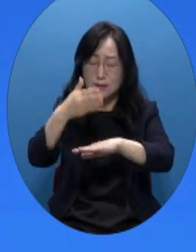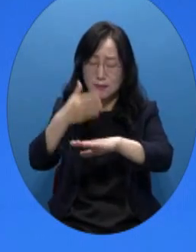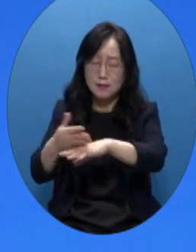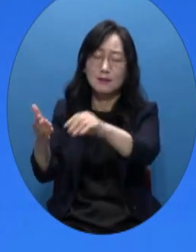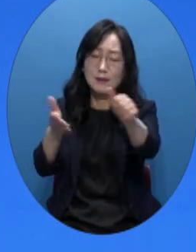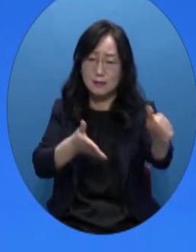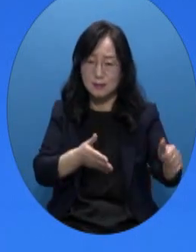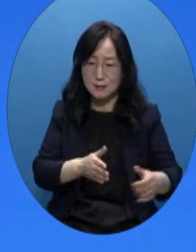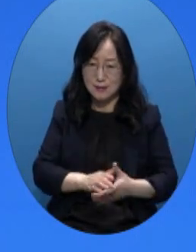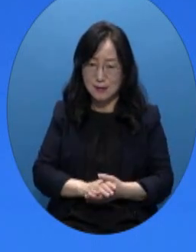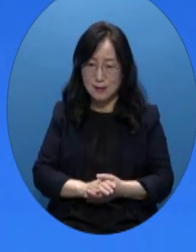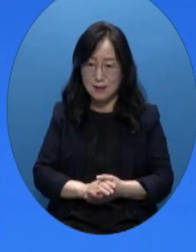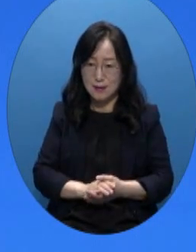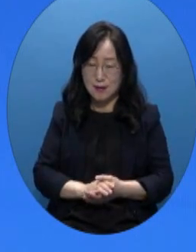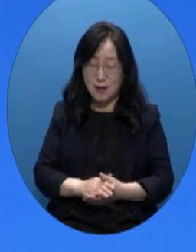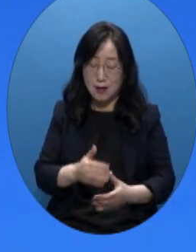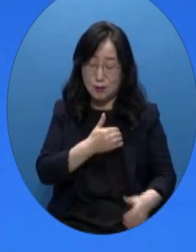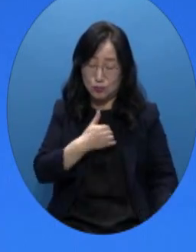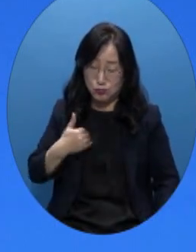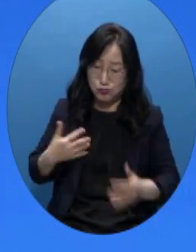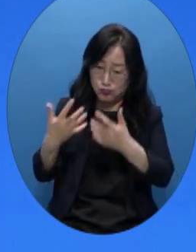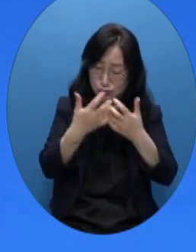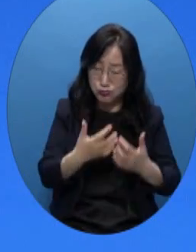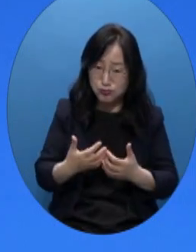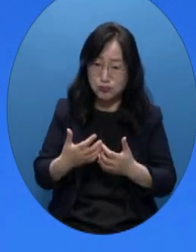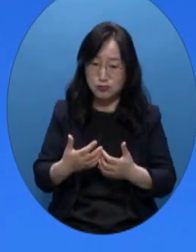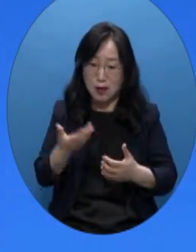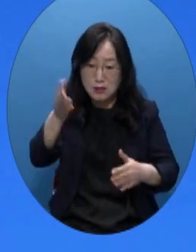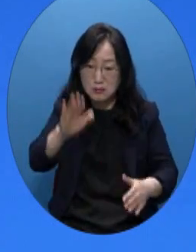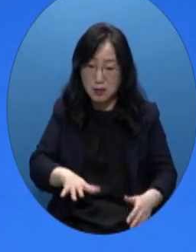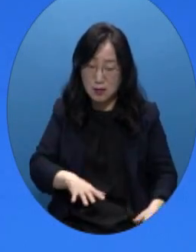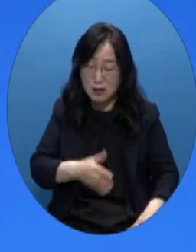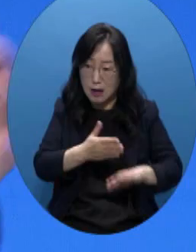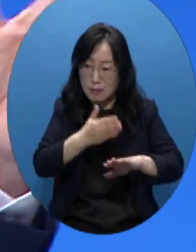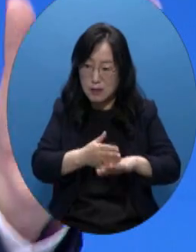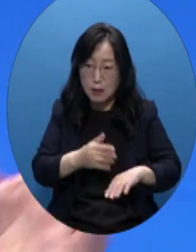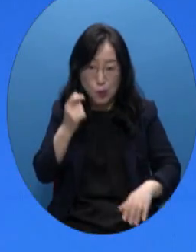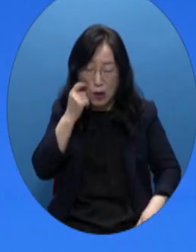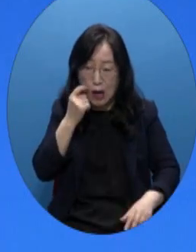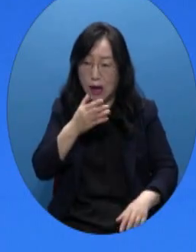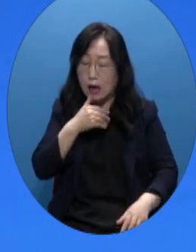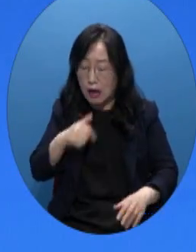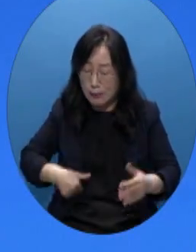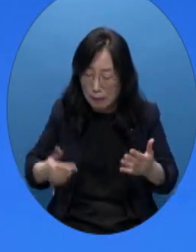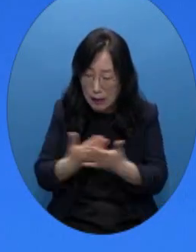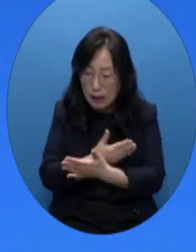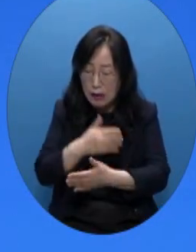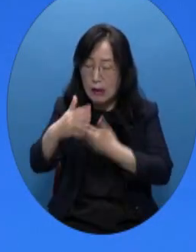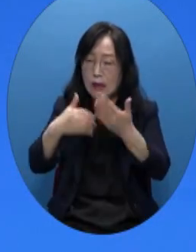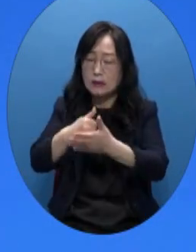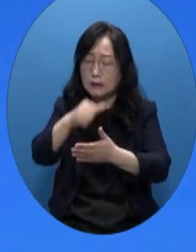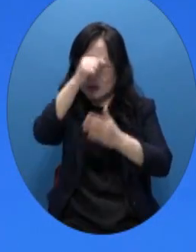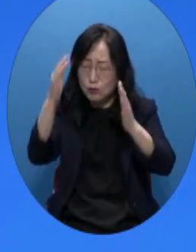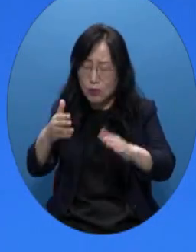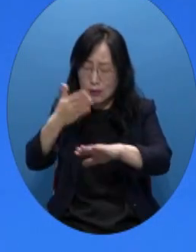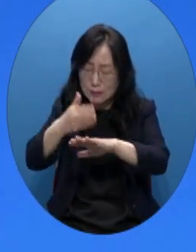됩니다. 풍요로움 속에 우리가 감사를 잃어버렸던 것을 회개하고 주님 나 일생에 나가도록 감사하며